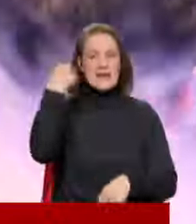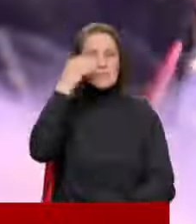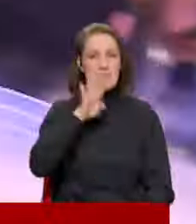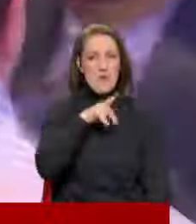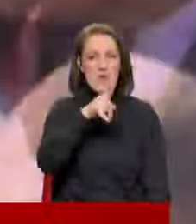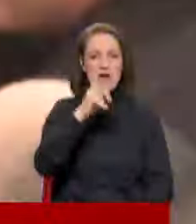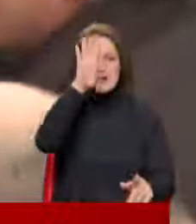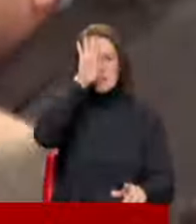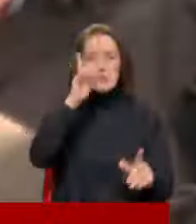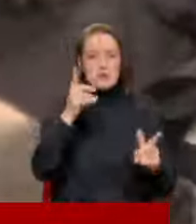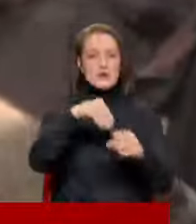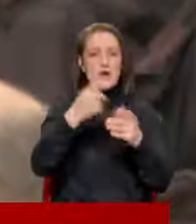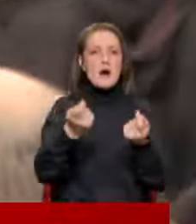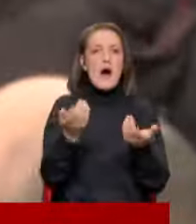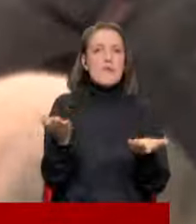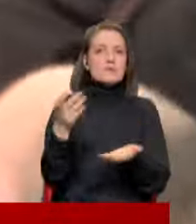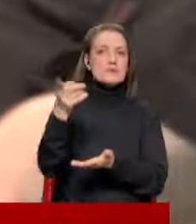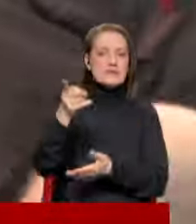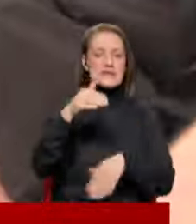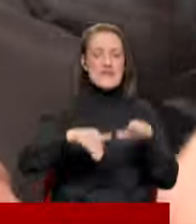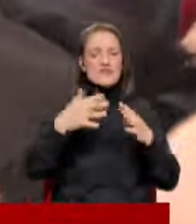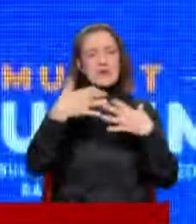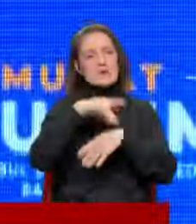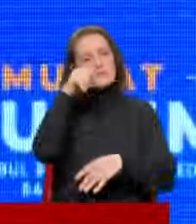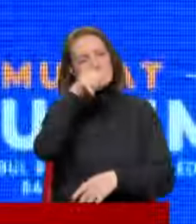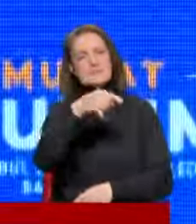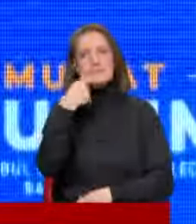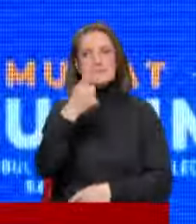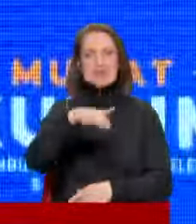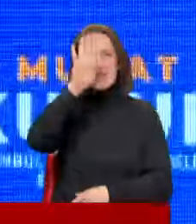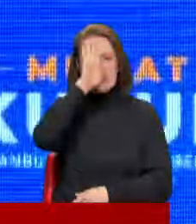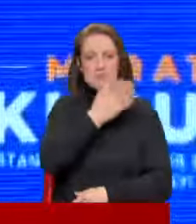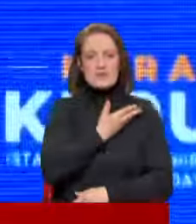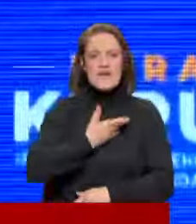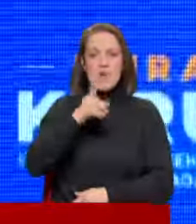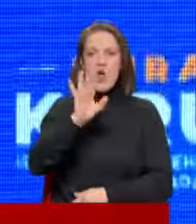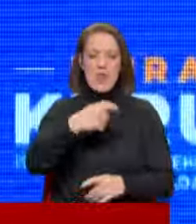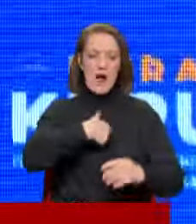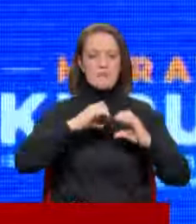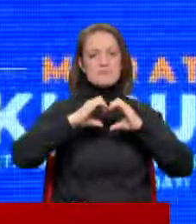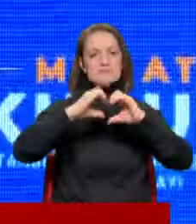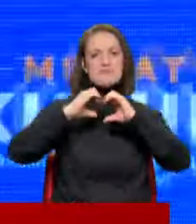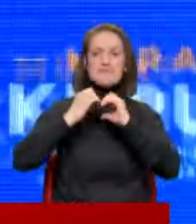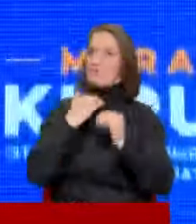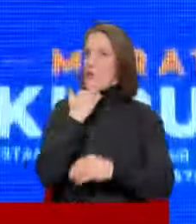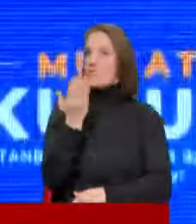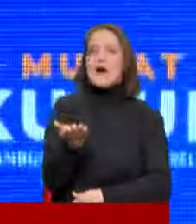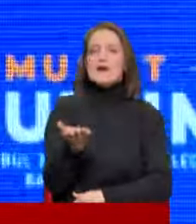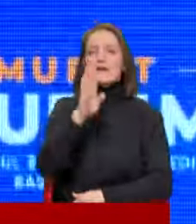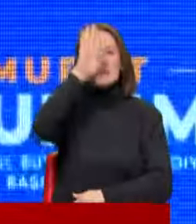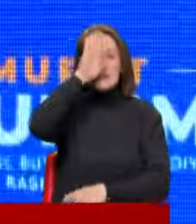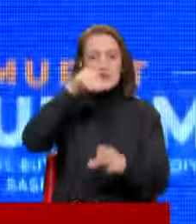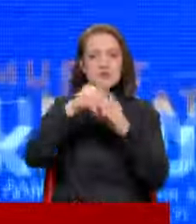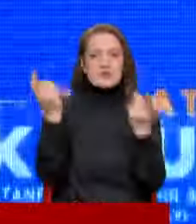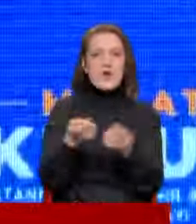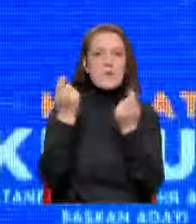İstanbul için çalışmamakla suçladı seçim gecesini işaret etti İstanbul'u sevmek öyle kalp işaretiyle olmuyor kusura bakma İstanbul için